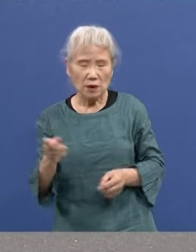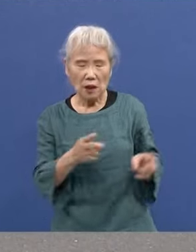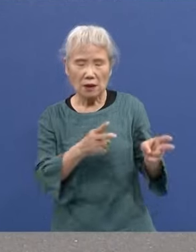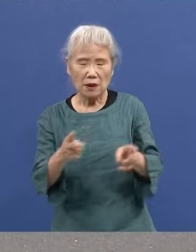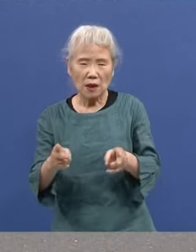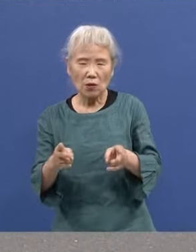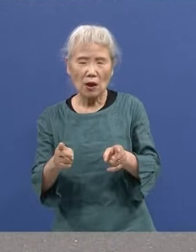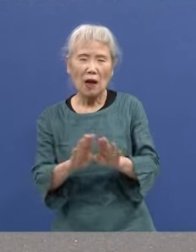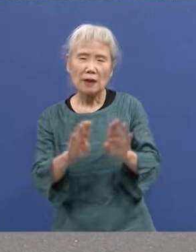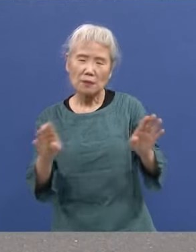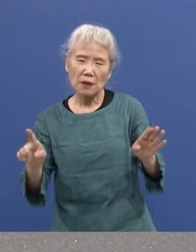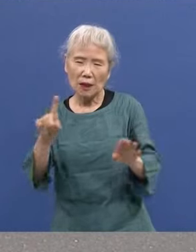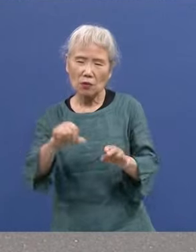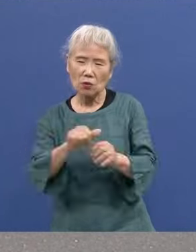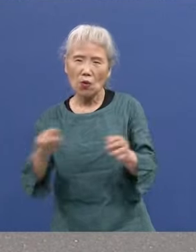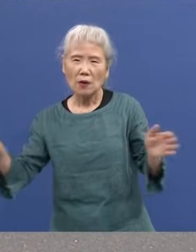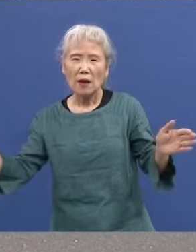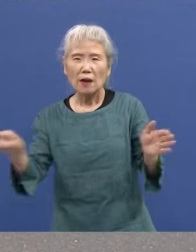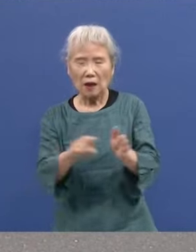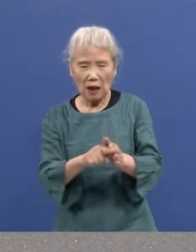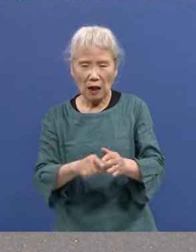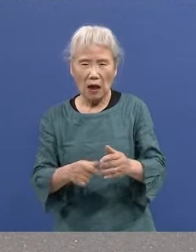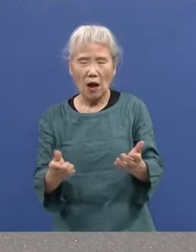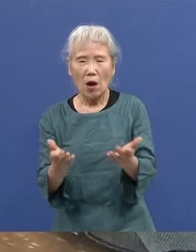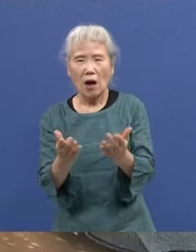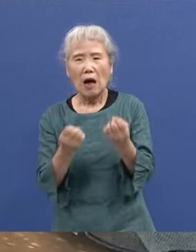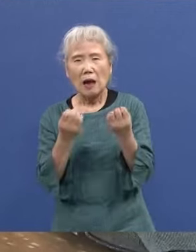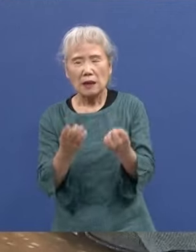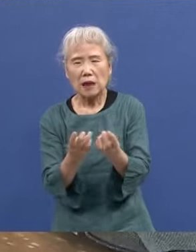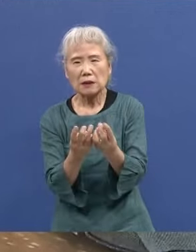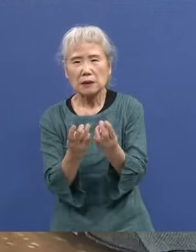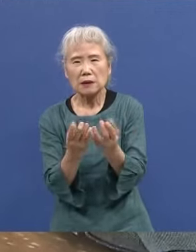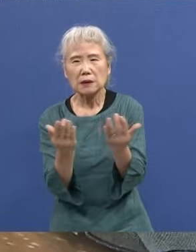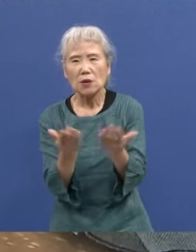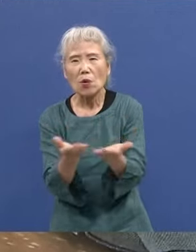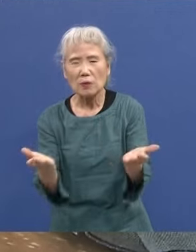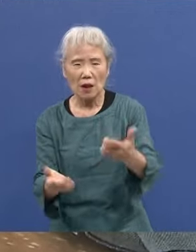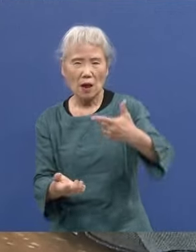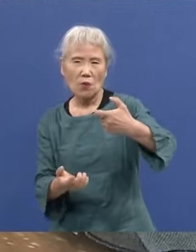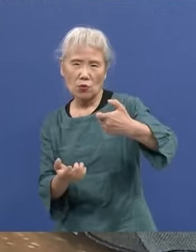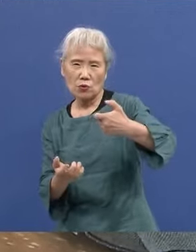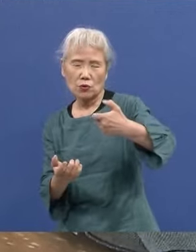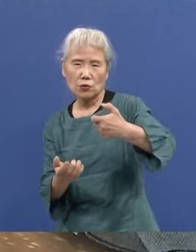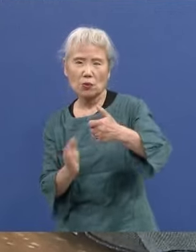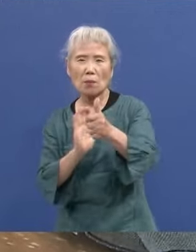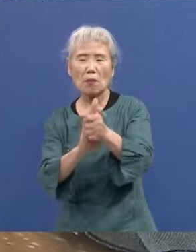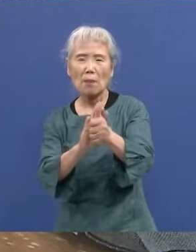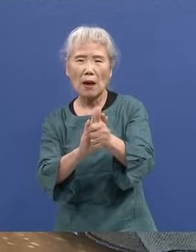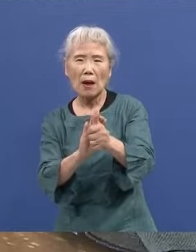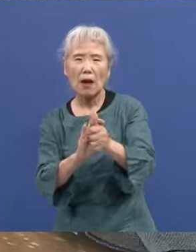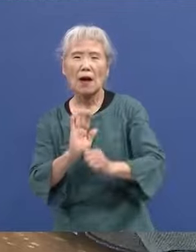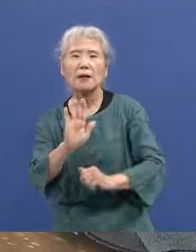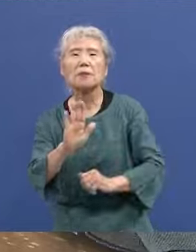開始から約15年間で60店舗を超えるお店を採択した実績がございます